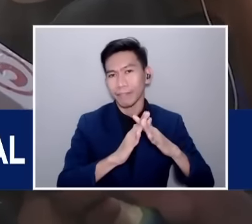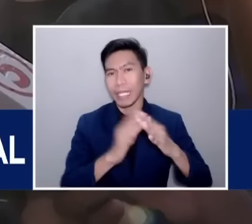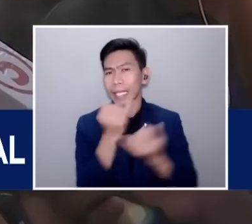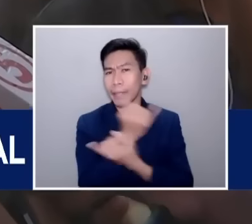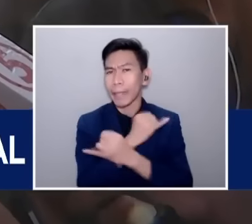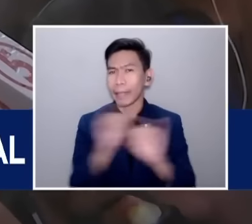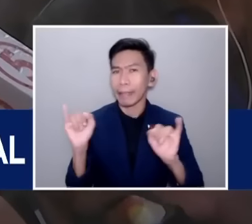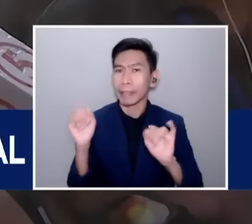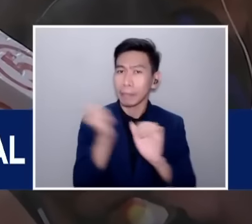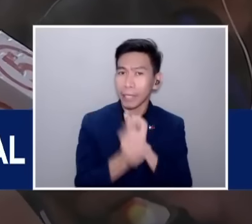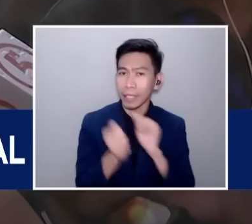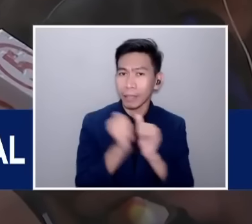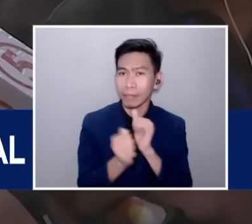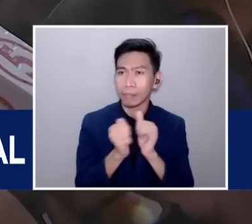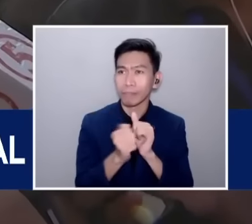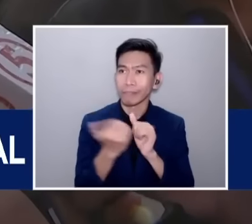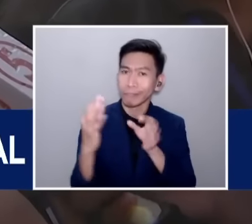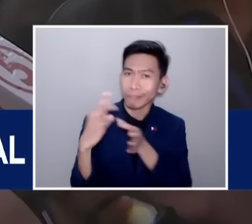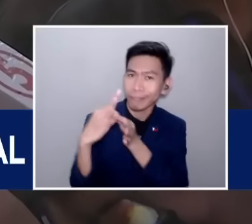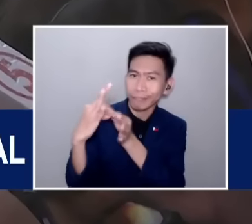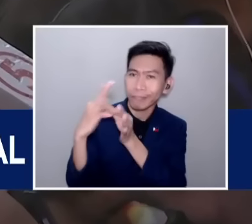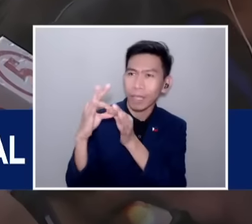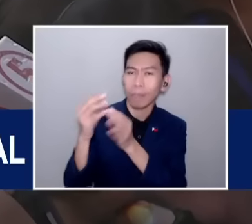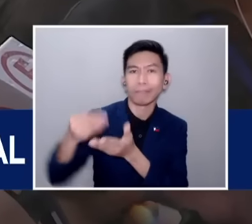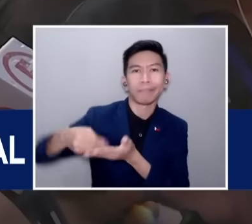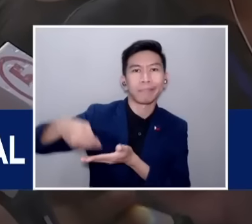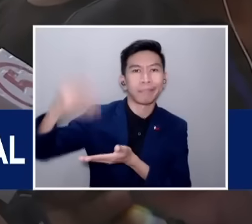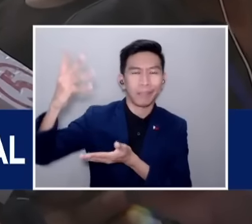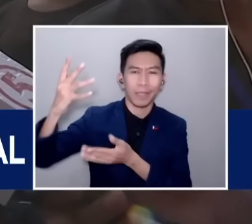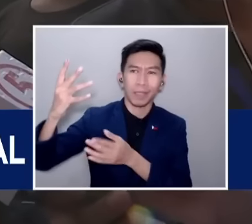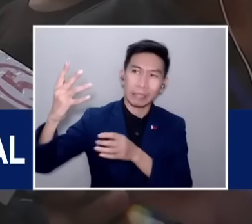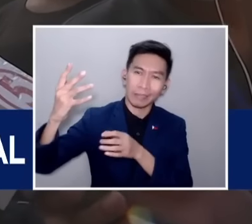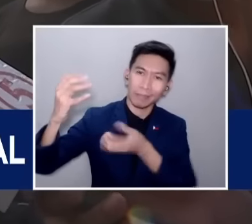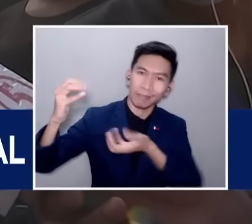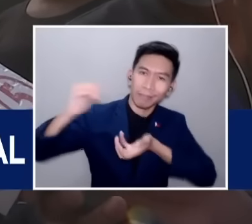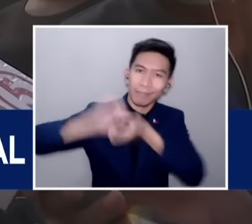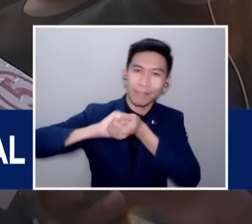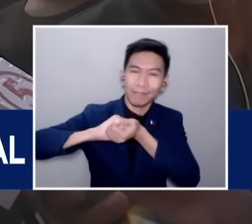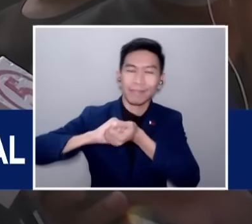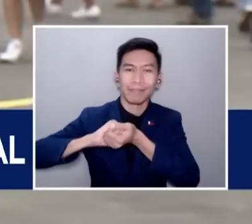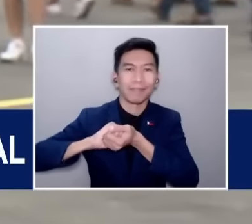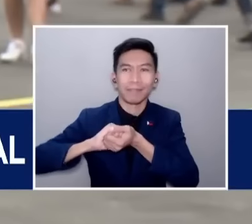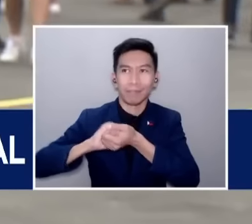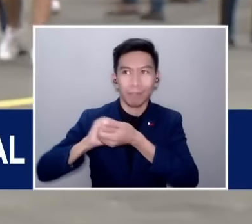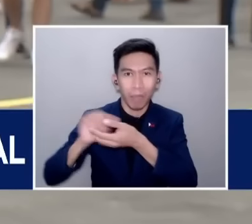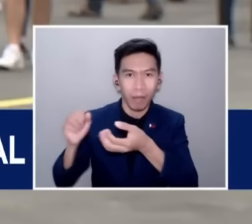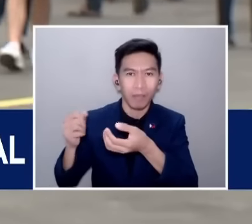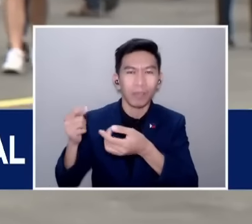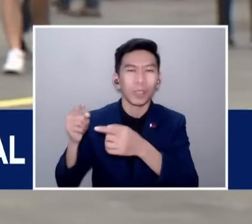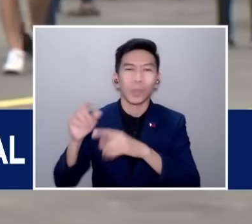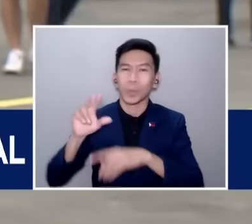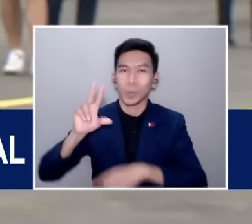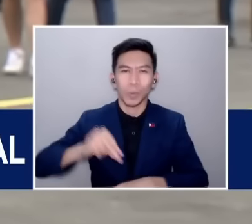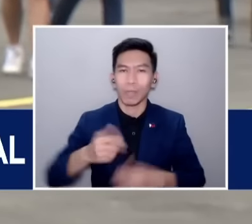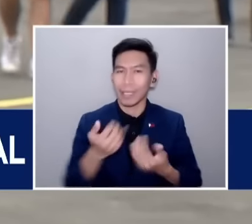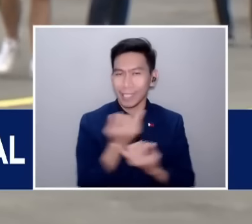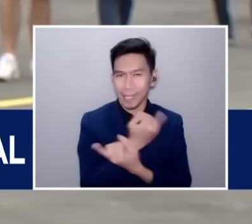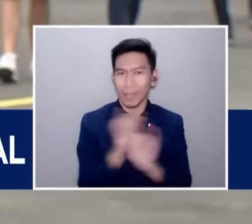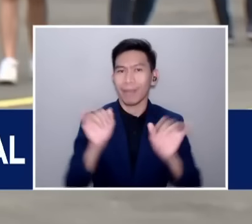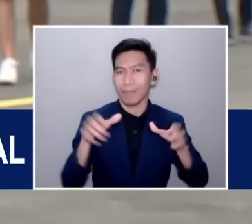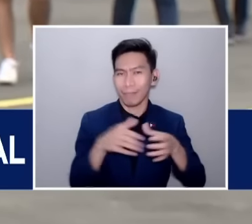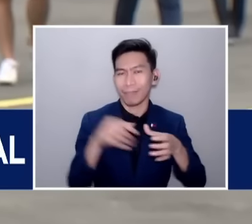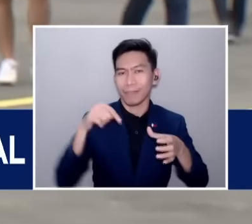sasama sa mga elite. Hindi kami sasama yung mga papanig sa oposisyon na elite. Tagilid man sa halalan,